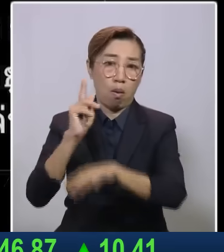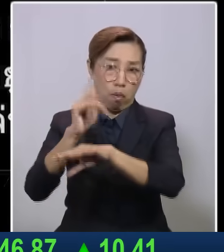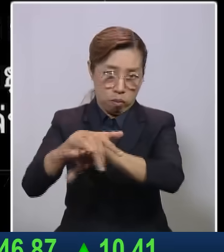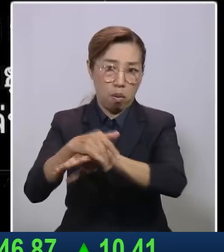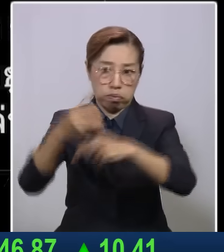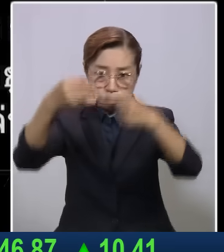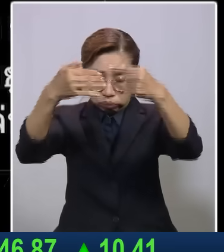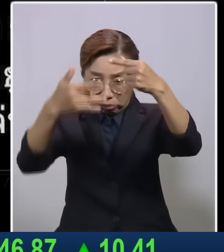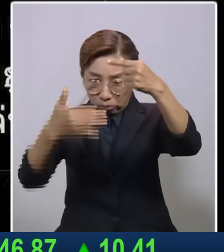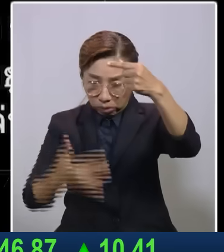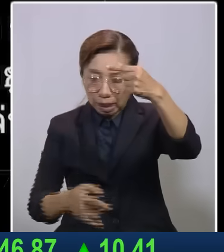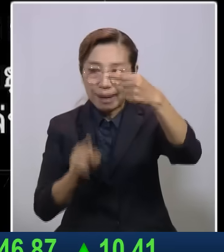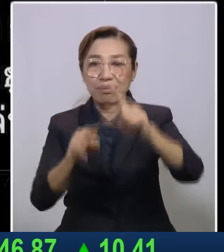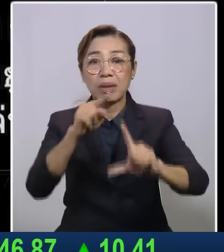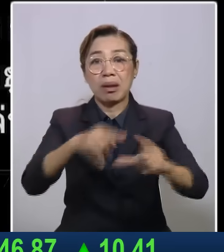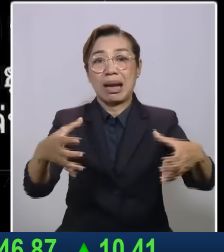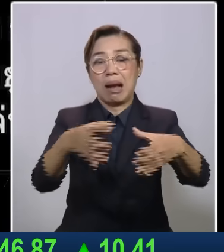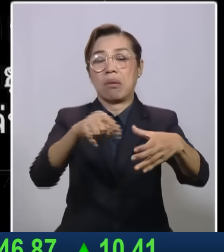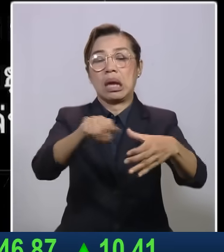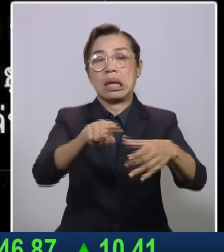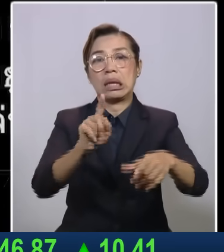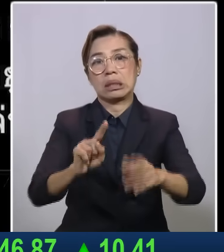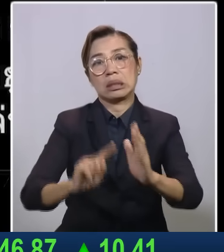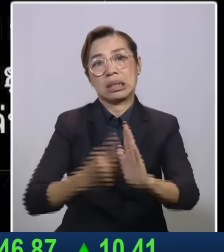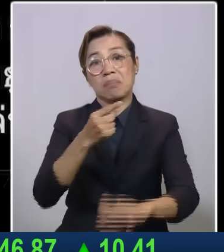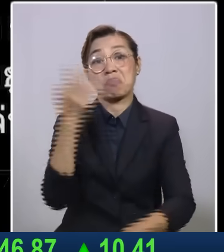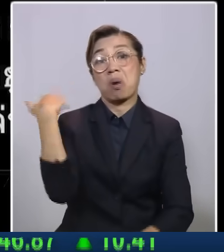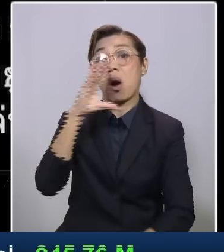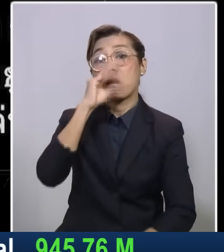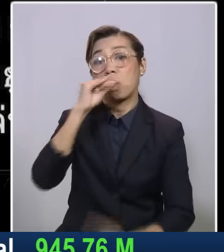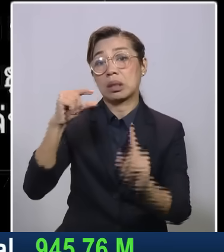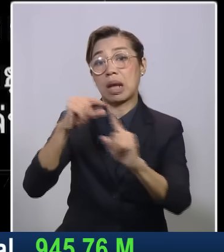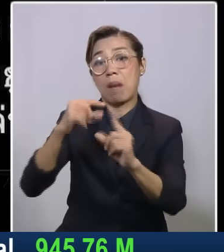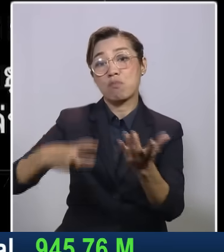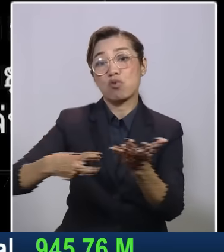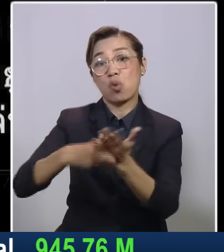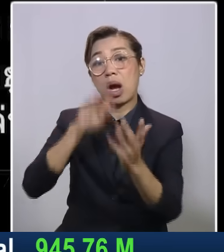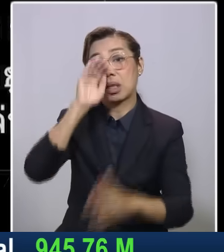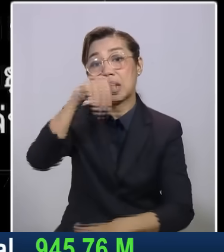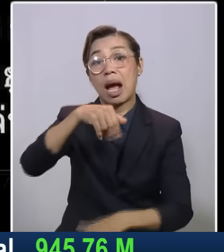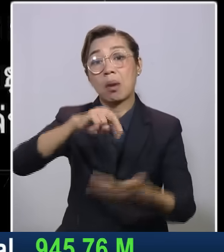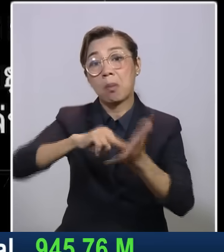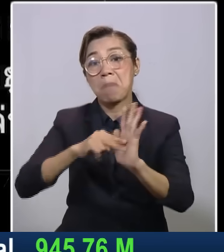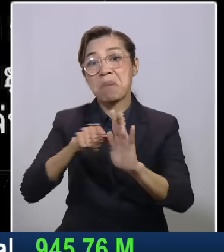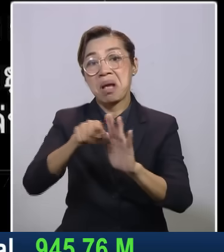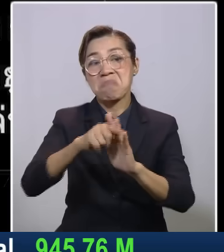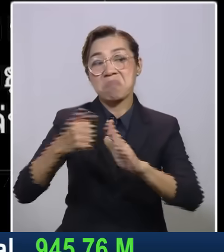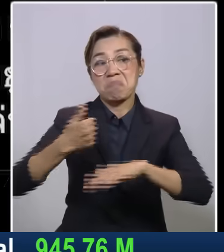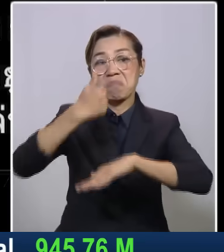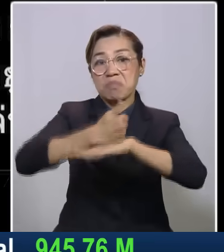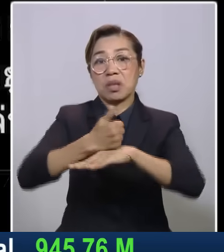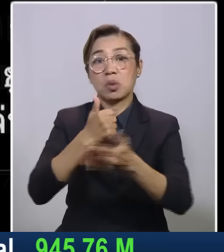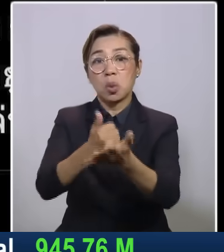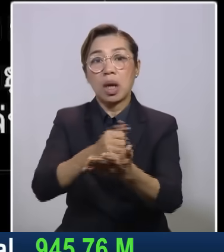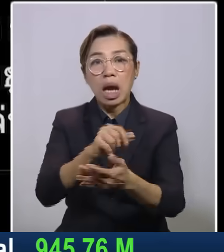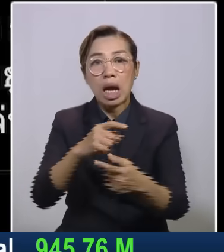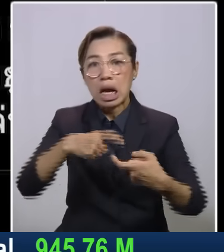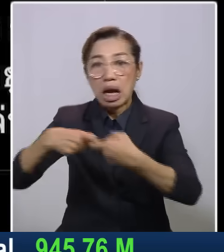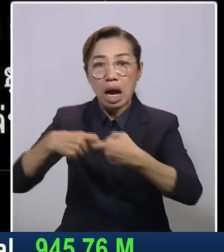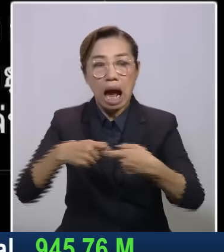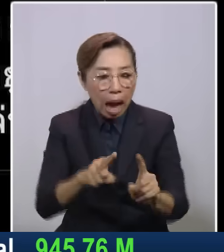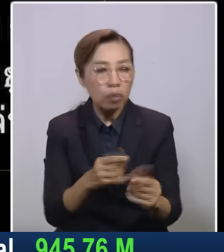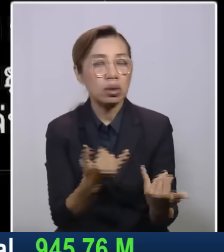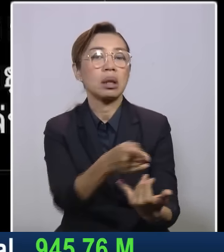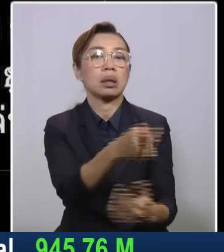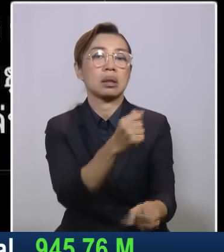ต้องบอกว่าจริงๆแล้วพรรคก้าวไกลเป็นตัวเปิดตั๋วช้างเหมือนกันนะแต่ถูกกล่าวหาว่าเป็นตั๋วช้างซะเองนะคะนี่ตัวไหนเนี่ยก้าวไกลไม่